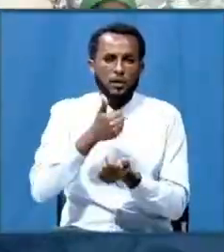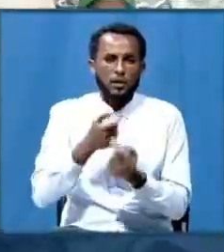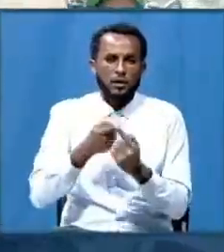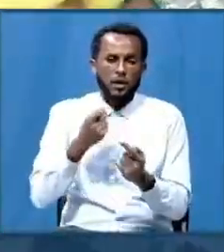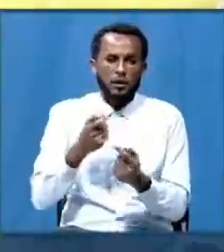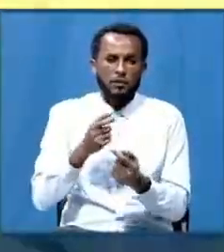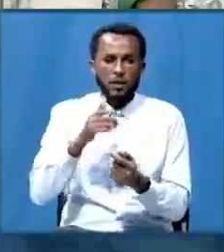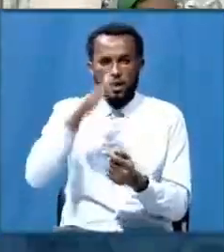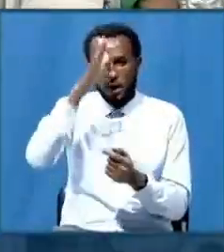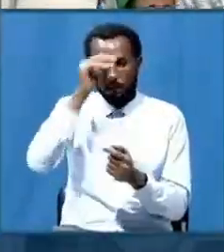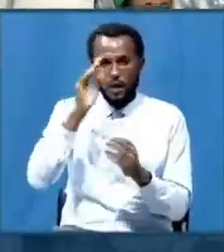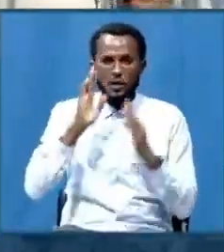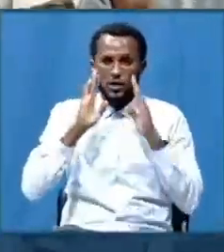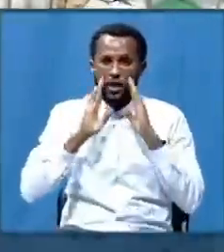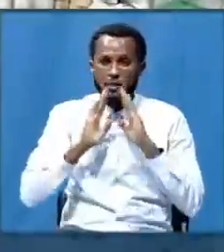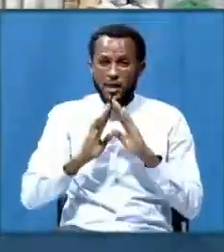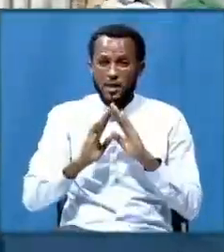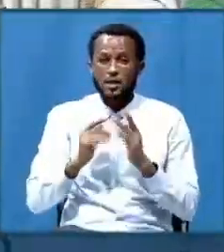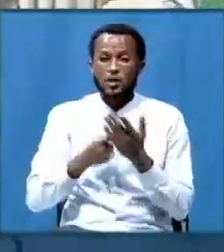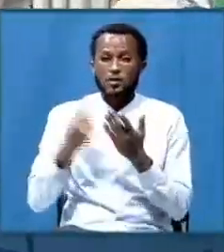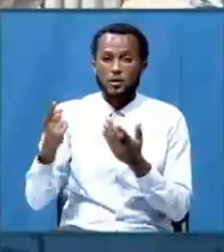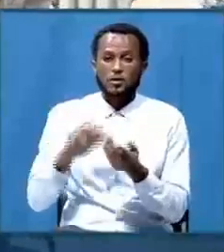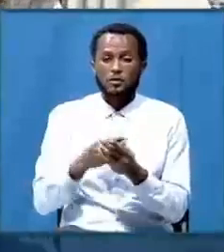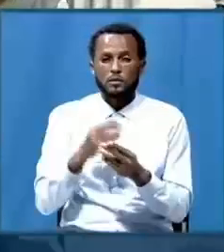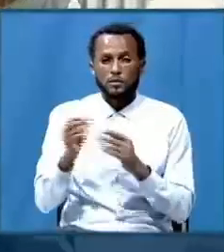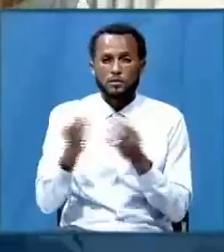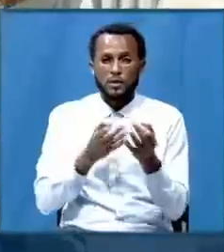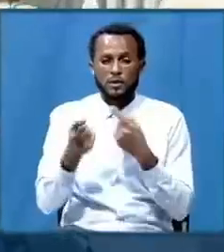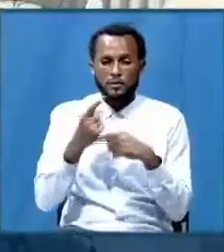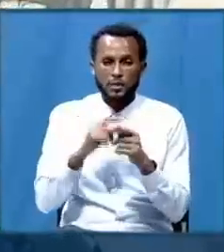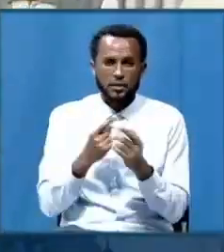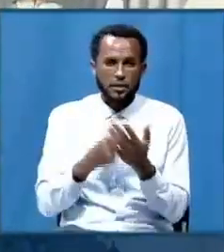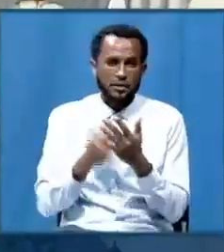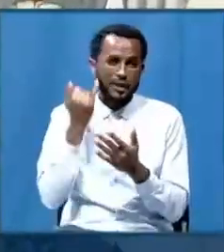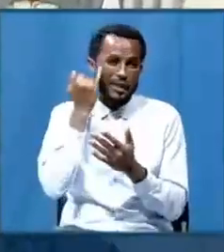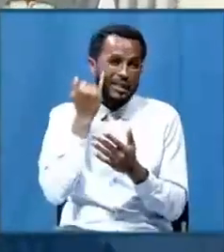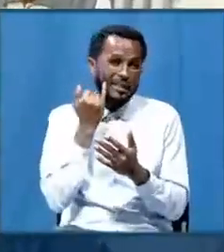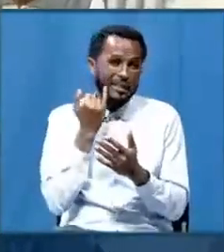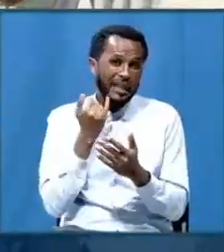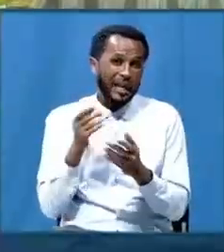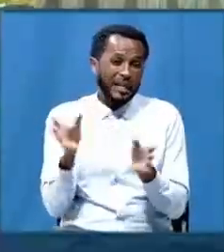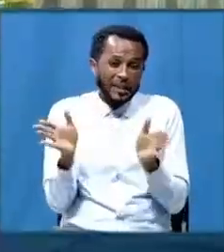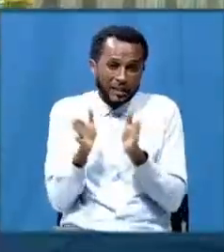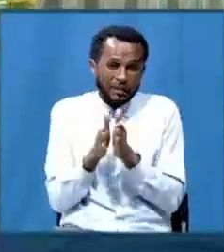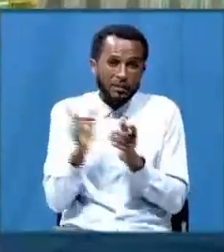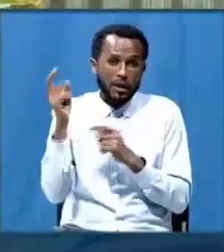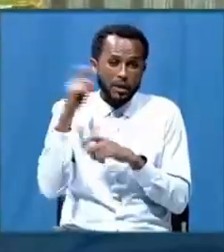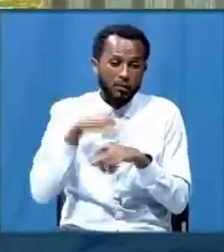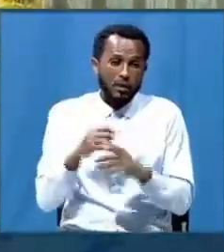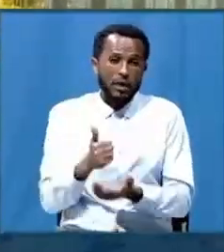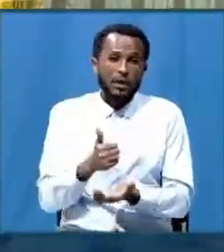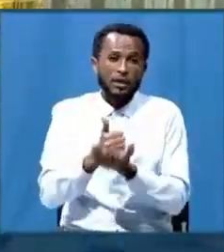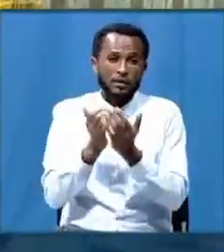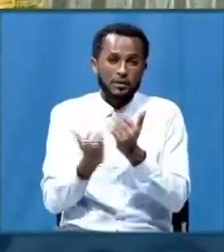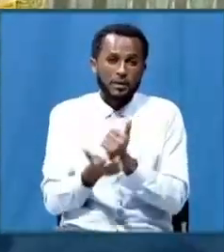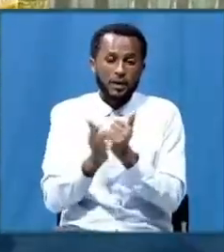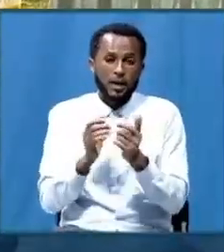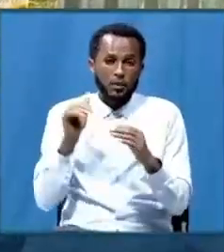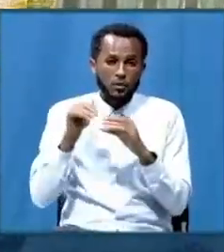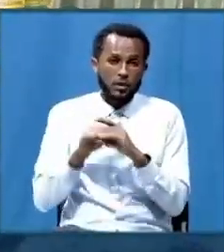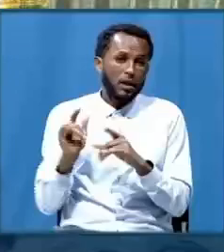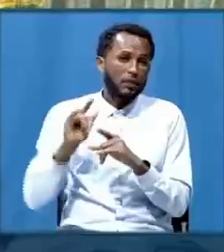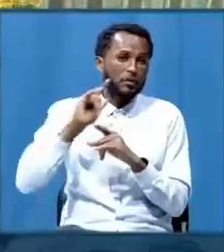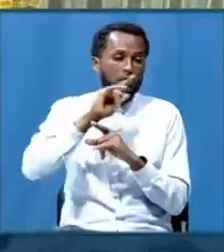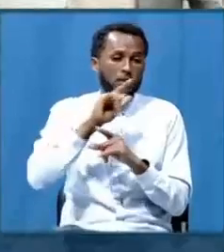ኣባ ሳሙኤለስ ገዶምን ካልኦትን ከም ዝመፀ ብምግላፅ ነዛ ቐጣን ናይ ፀበባ እዋን ተሓጋጊዝካ ንምስጋር ኣብ ውሽጢ ዓድን ወፃእን